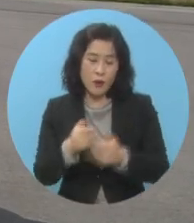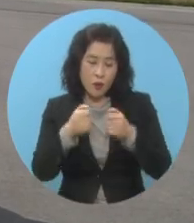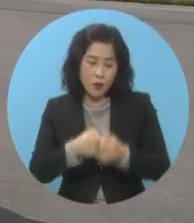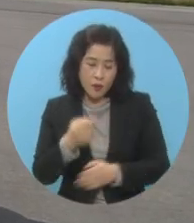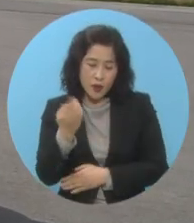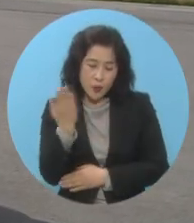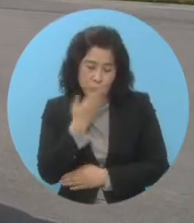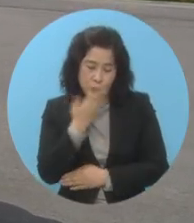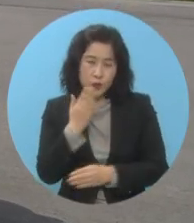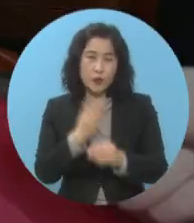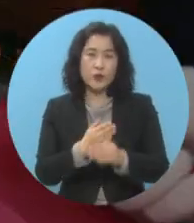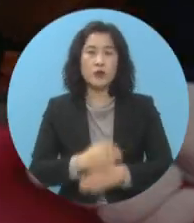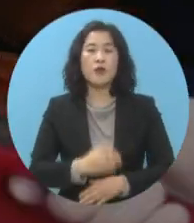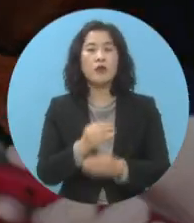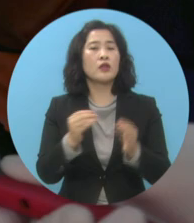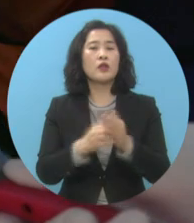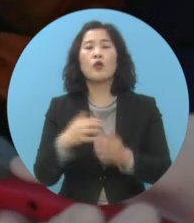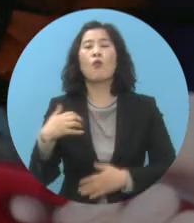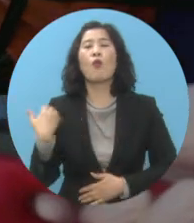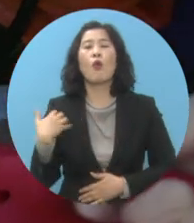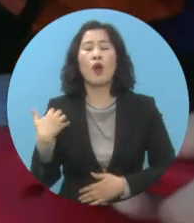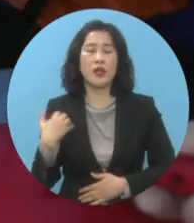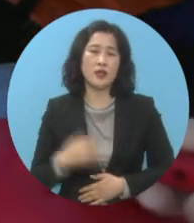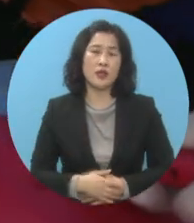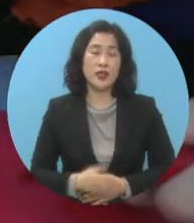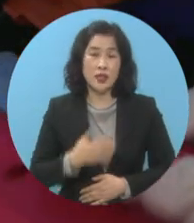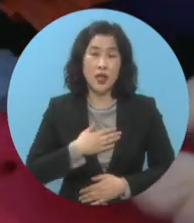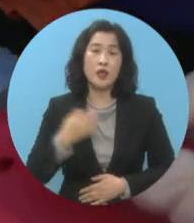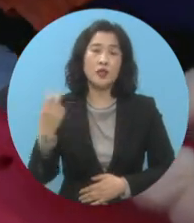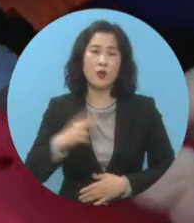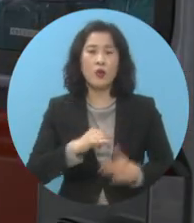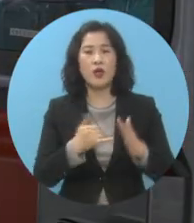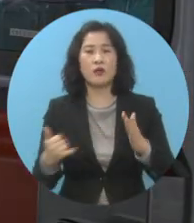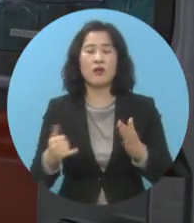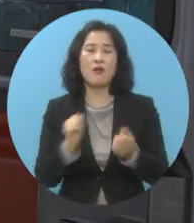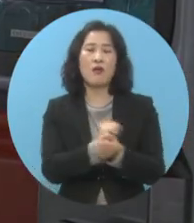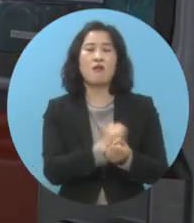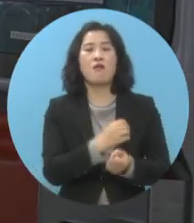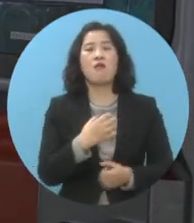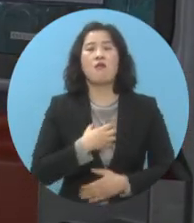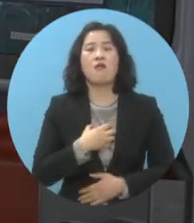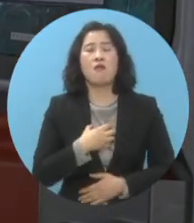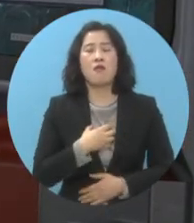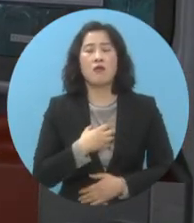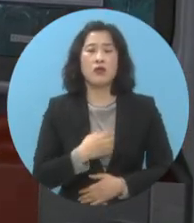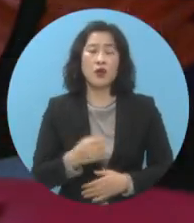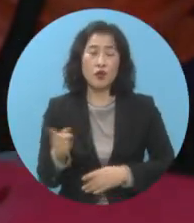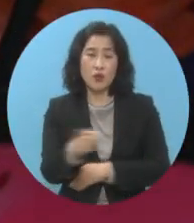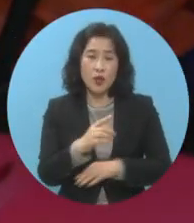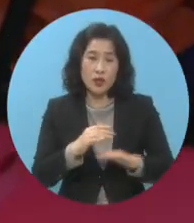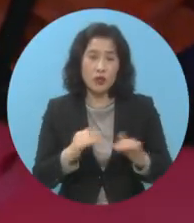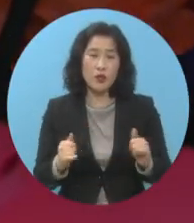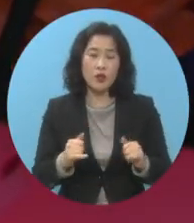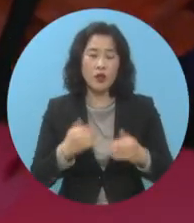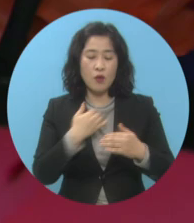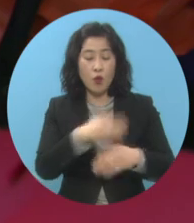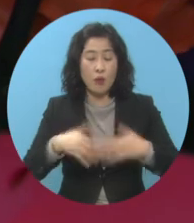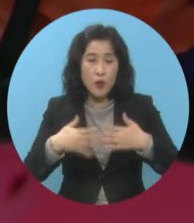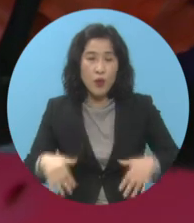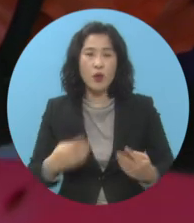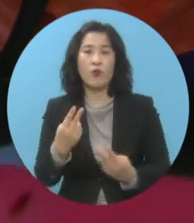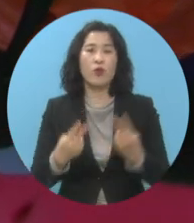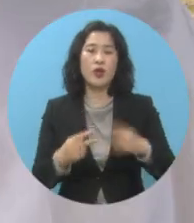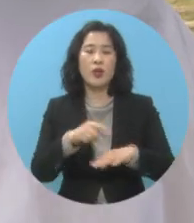소독합니다. 언제 끝날지 모르는 업무 속에 본인은 물론 가족의 감염 우려까지 소방대원들은 육체적인